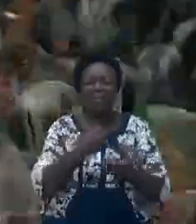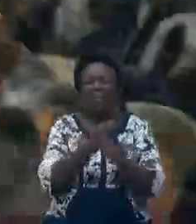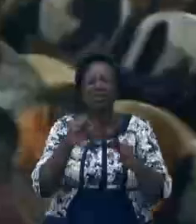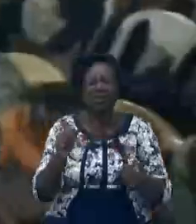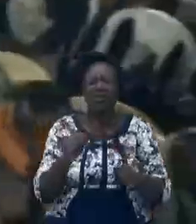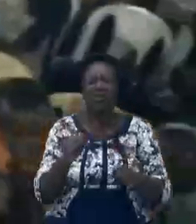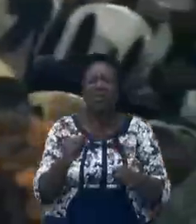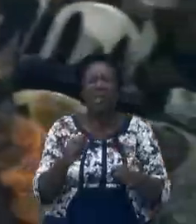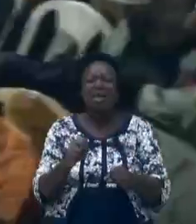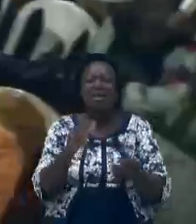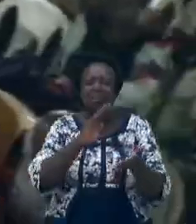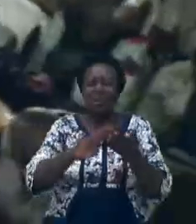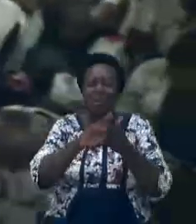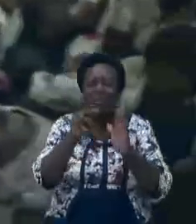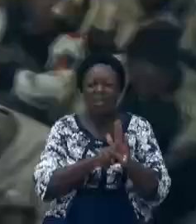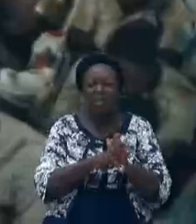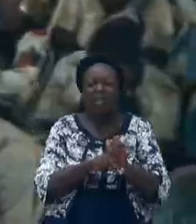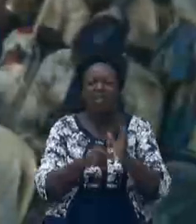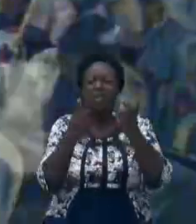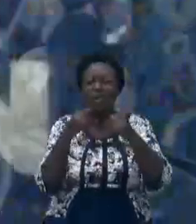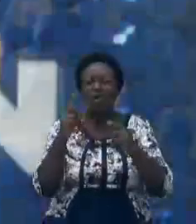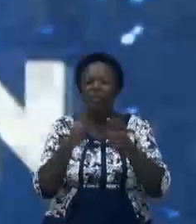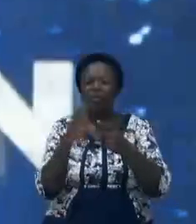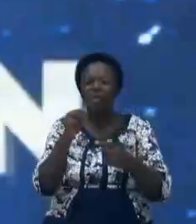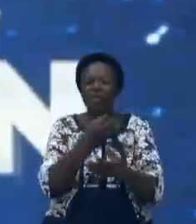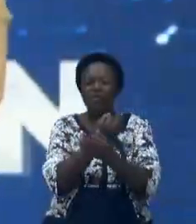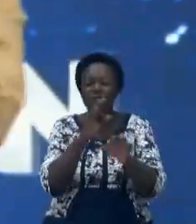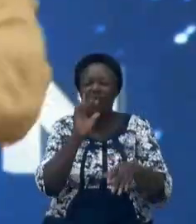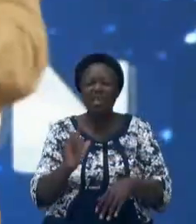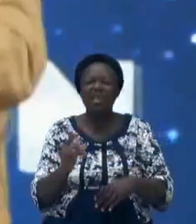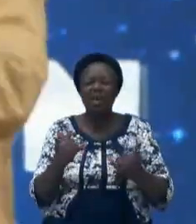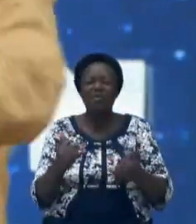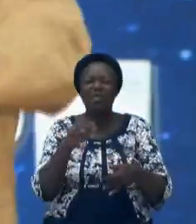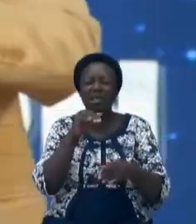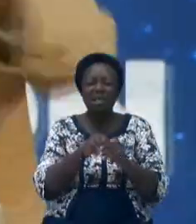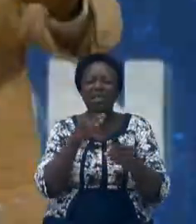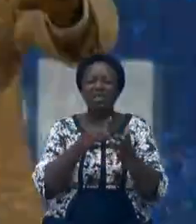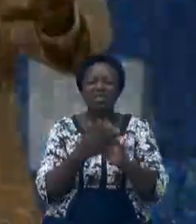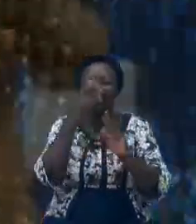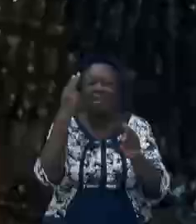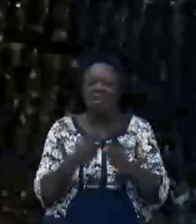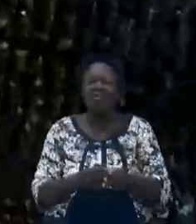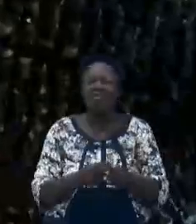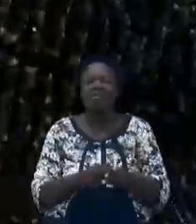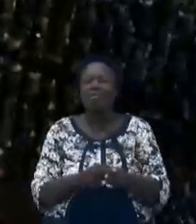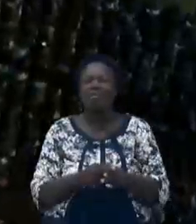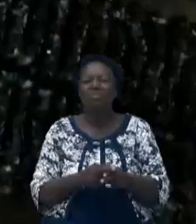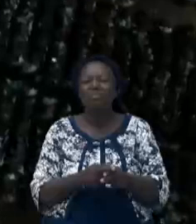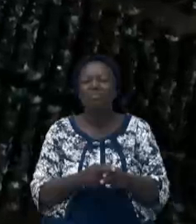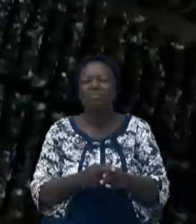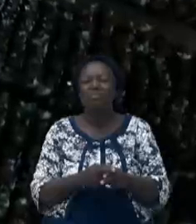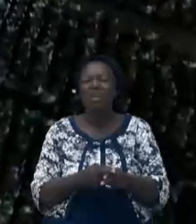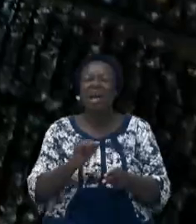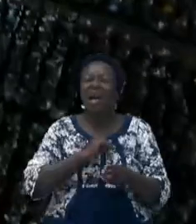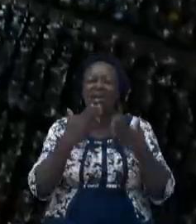nouvelle vie la vie éternelle le salut la rédemption le pardon viennent pour eux maintenant